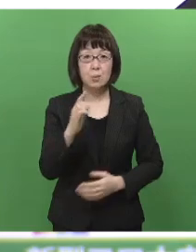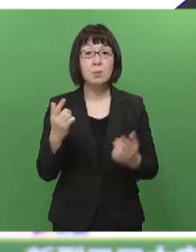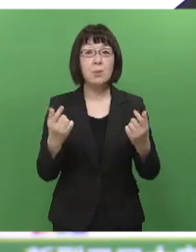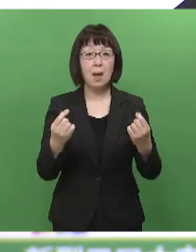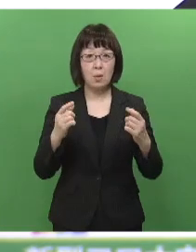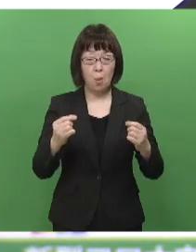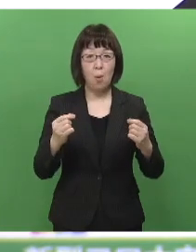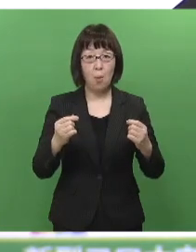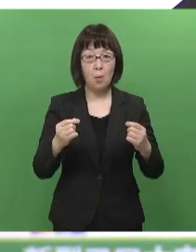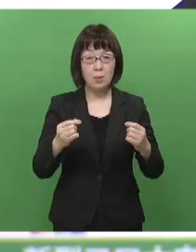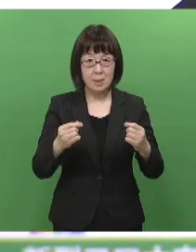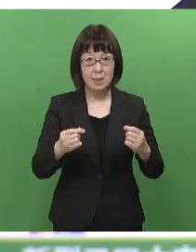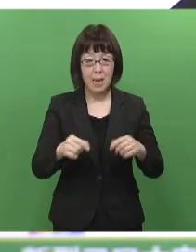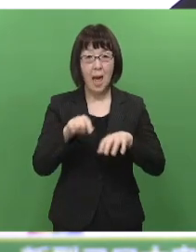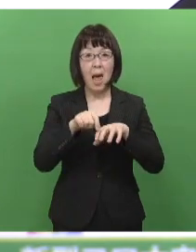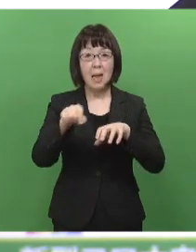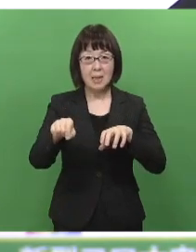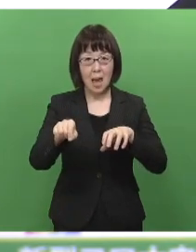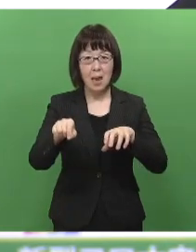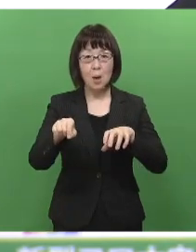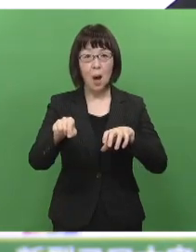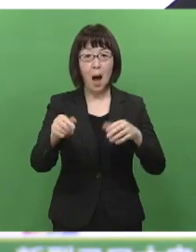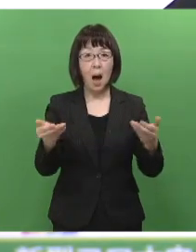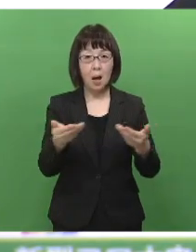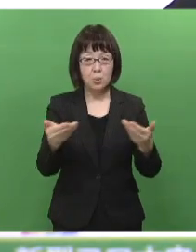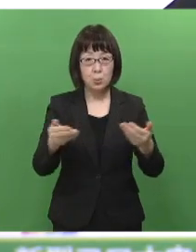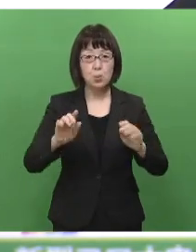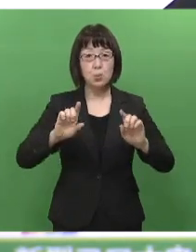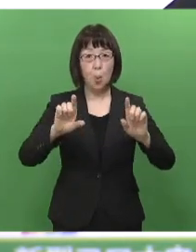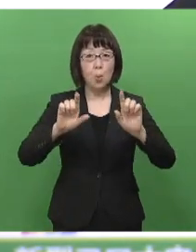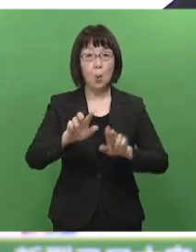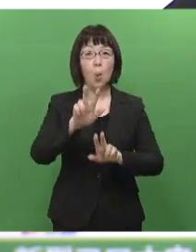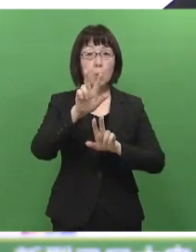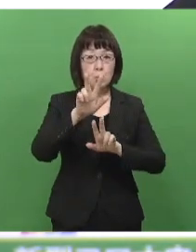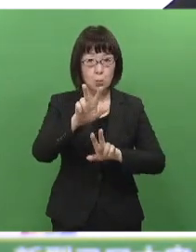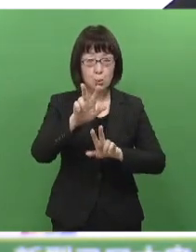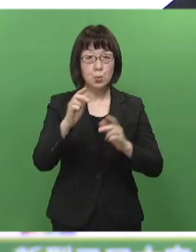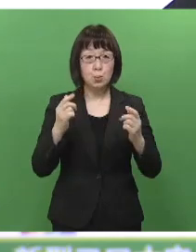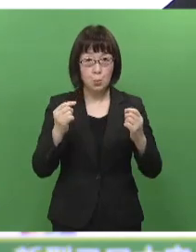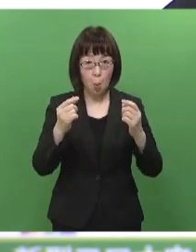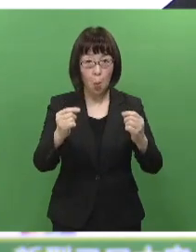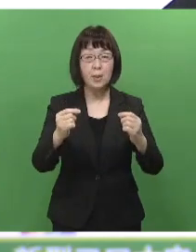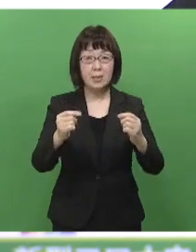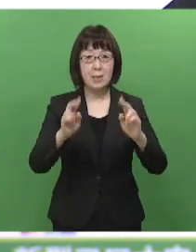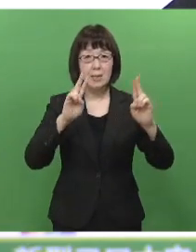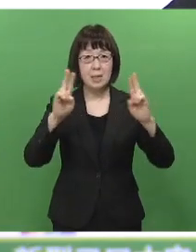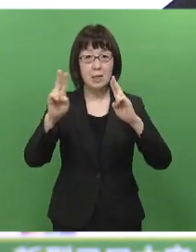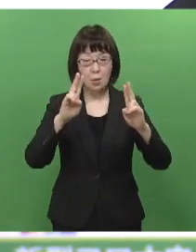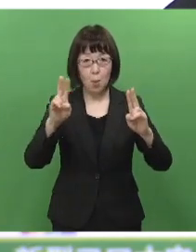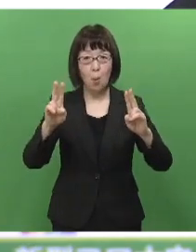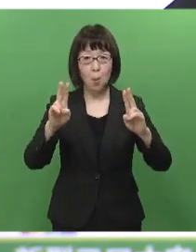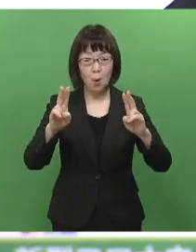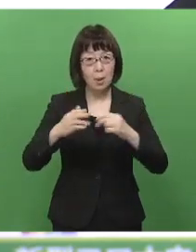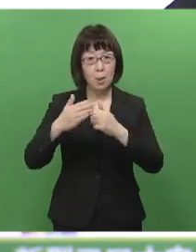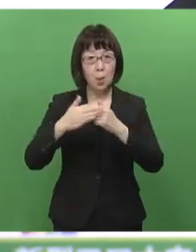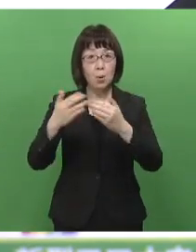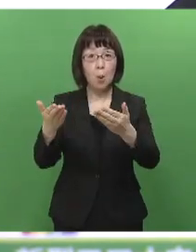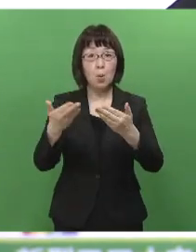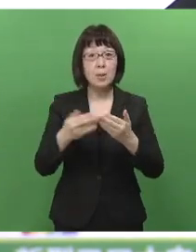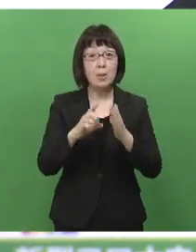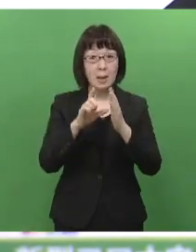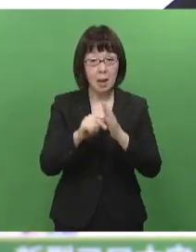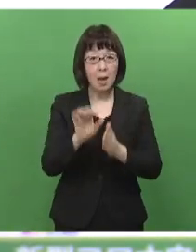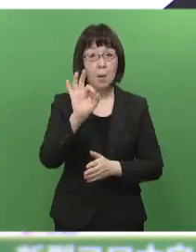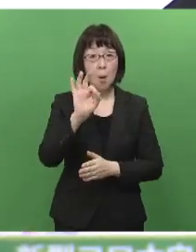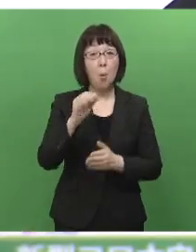京ルールに沿って進める企業の皆さんには融資の面での優遇も行いますので、ぜひとも